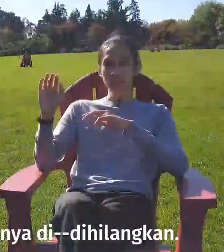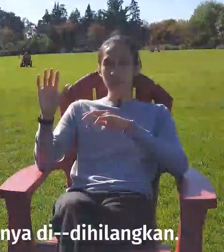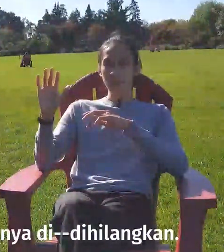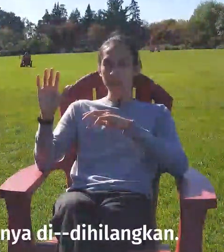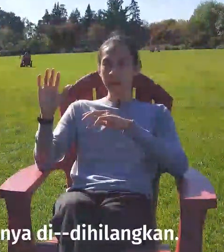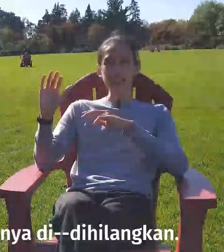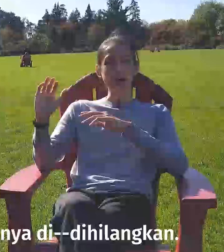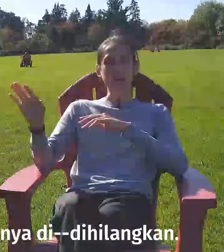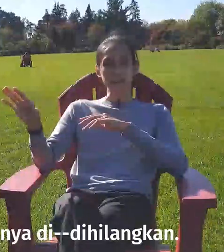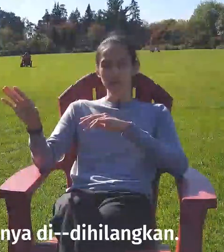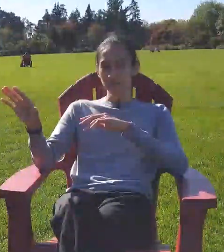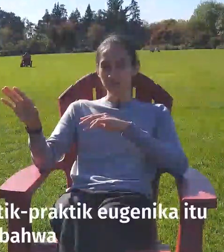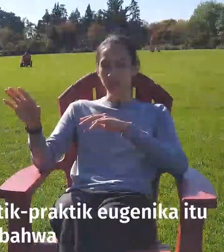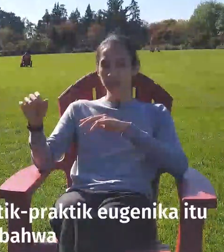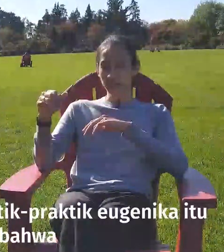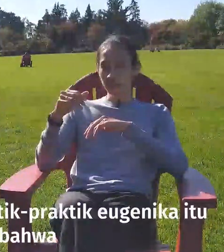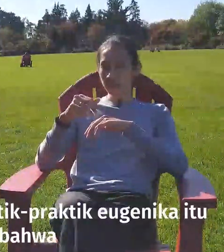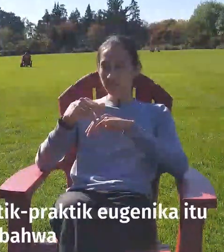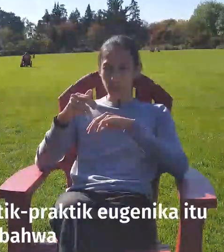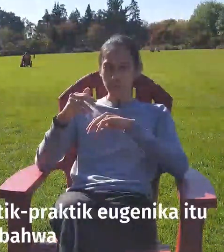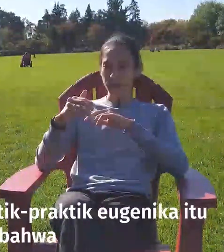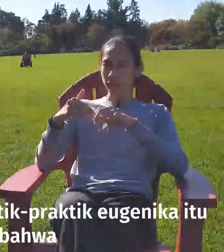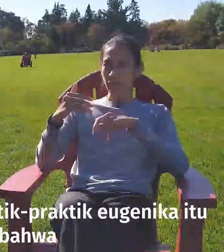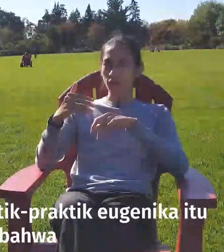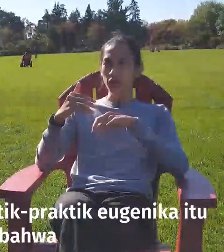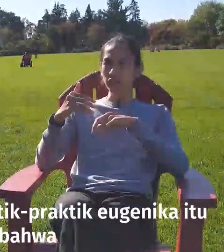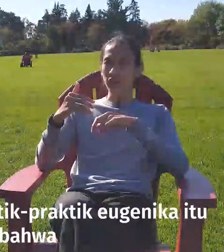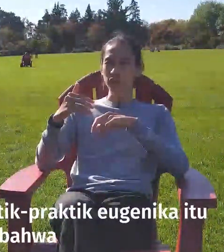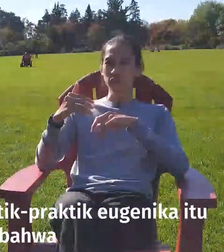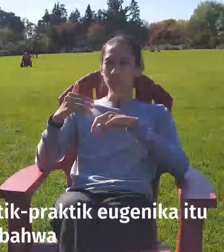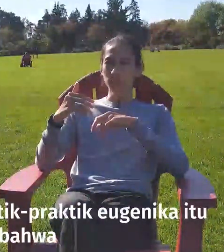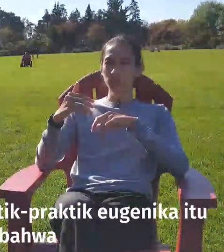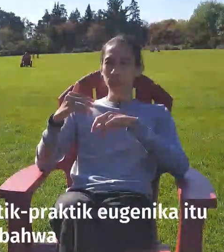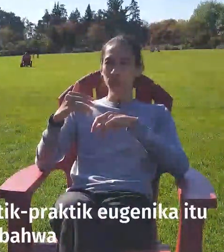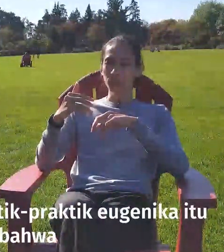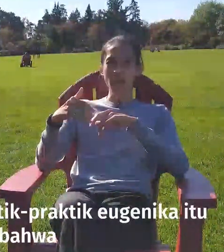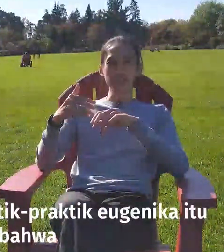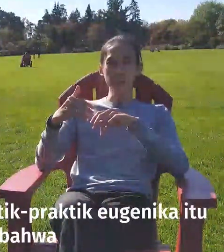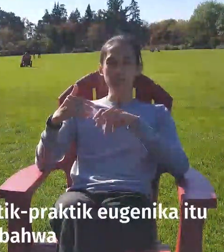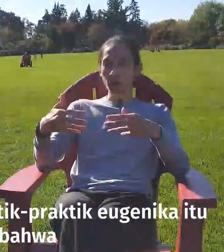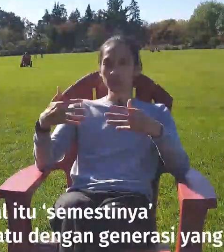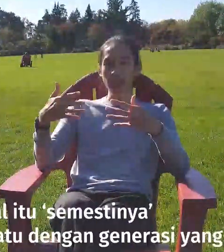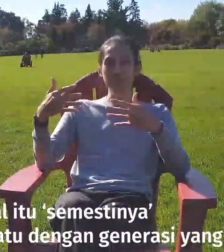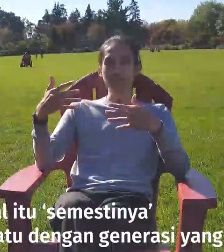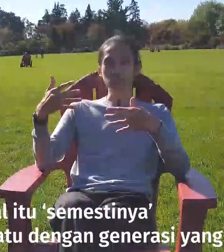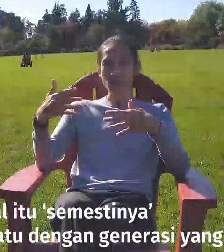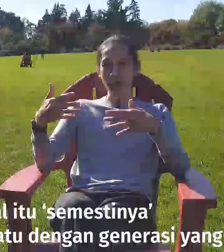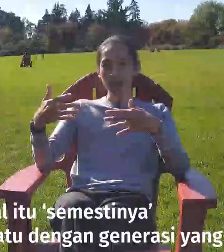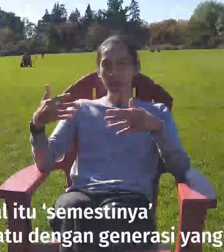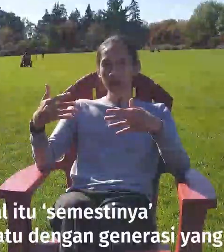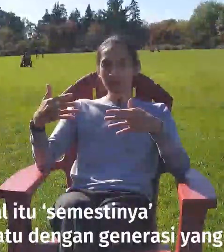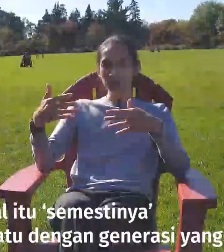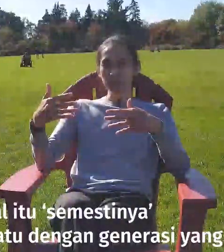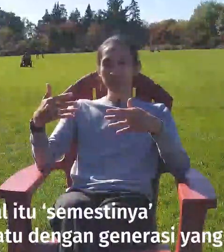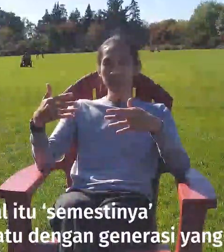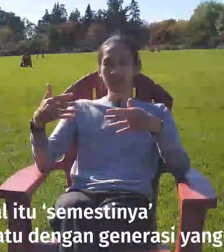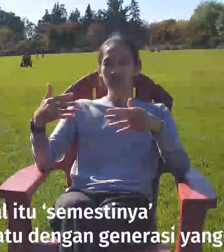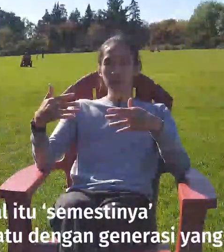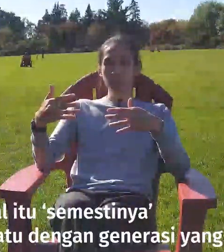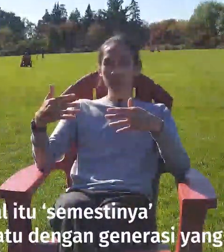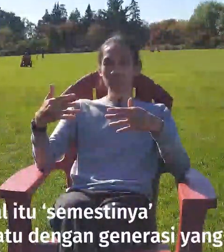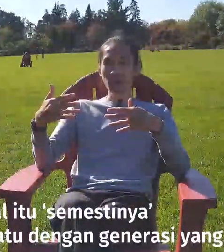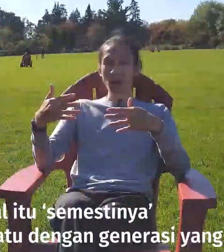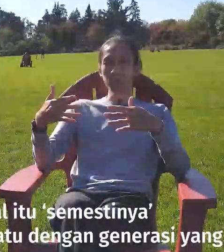di dihilangkan jadi praktik-praktik eogenika itu meyakini bahwa generasi yang normal itu